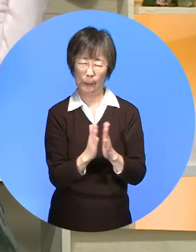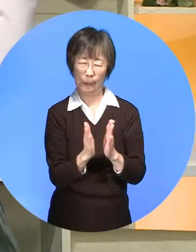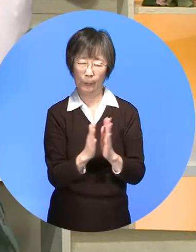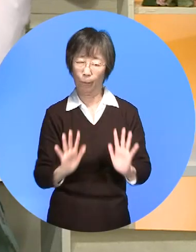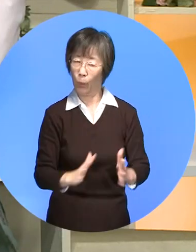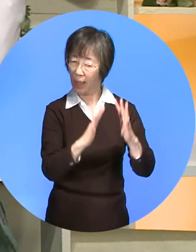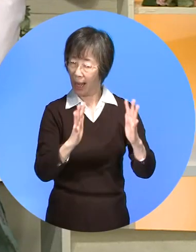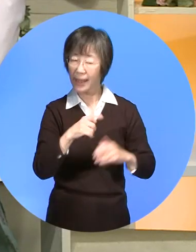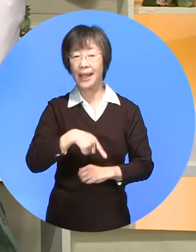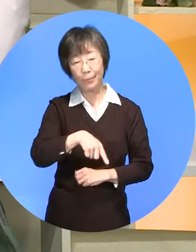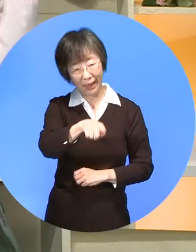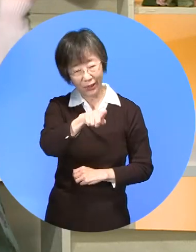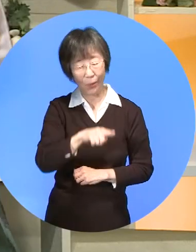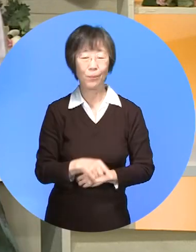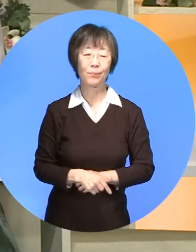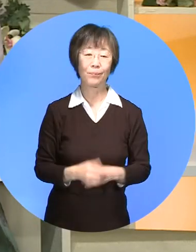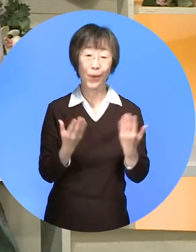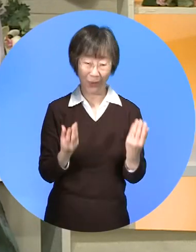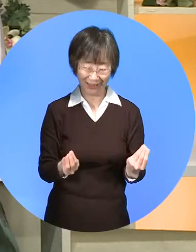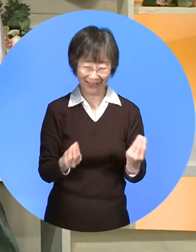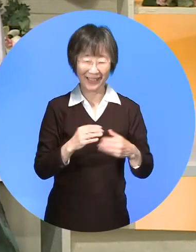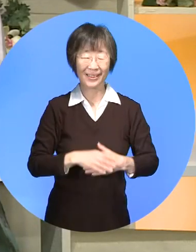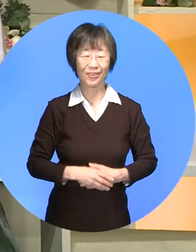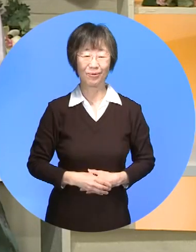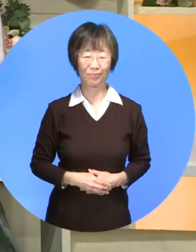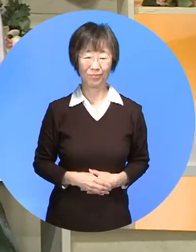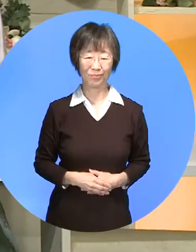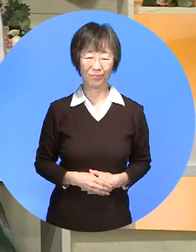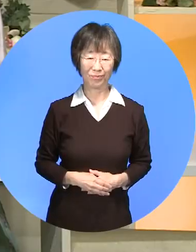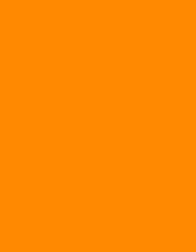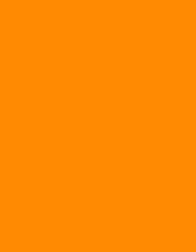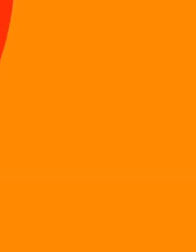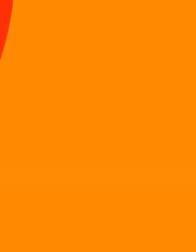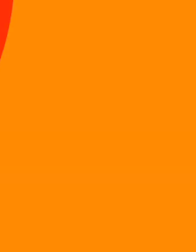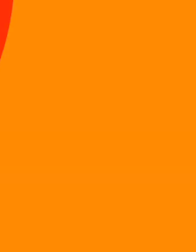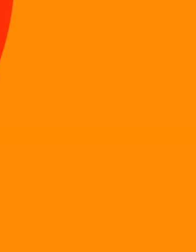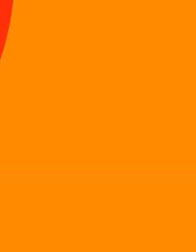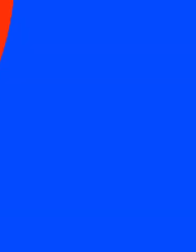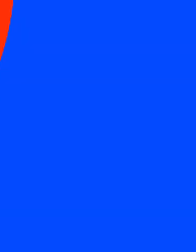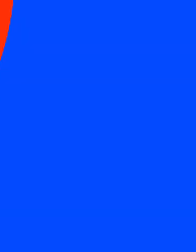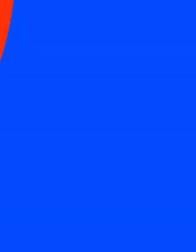きましょう。 はい、 以上吹田の動きでした。